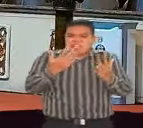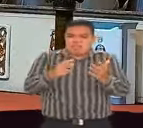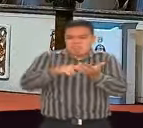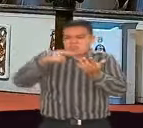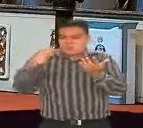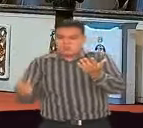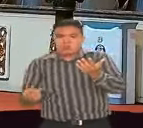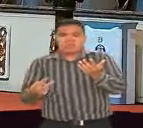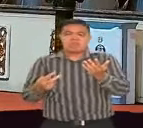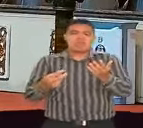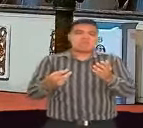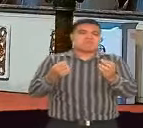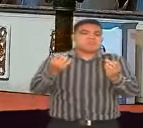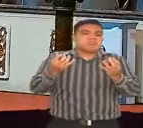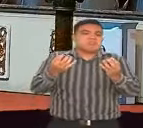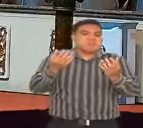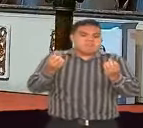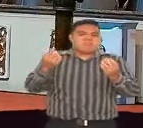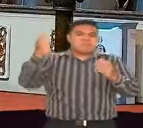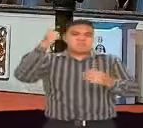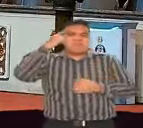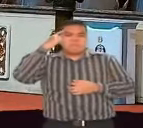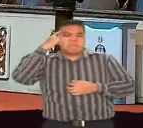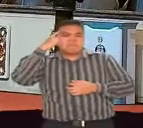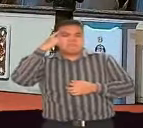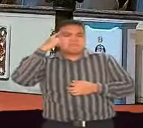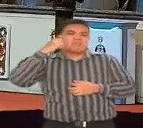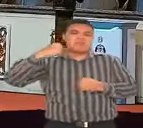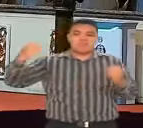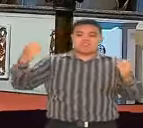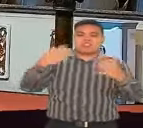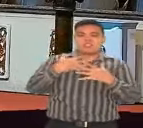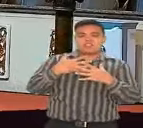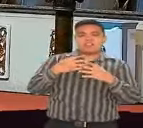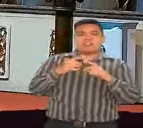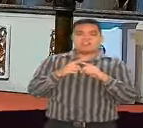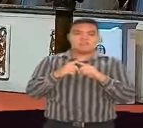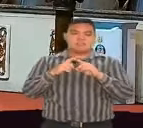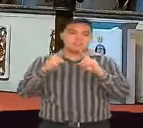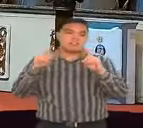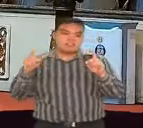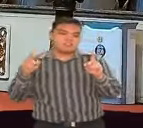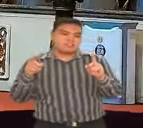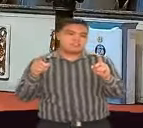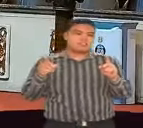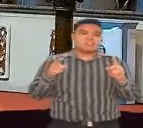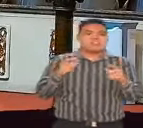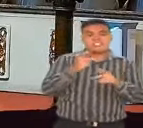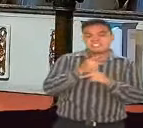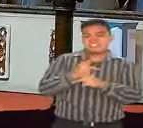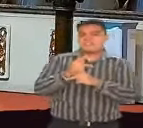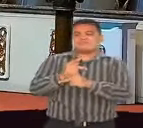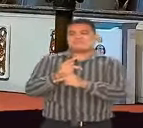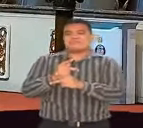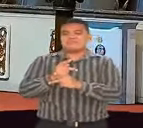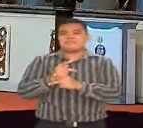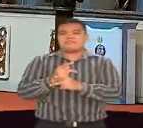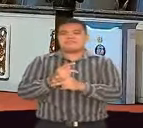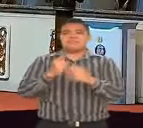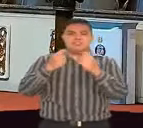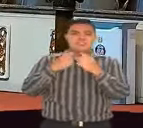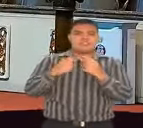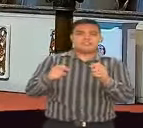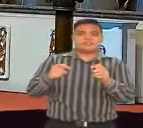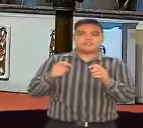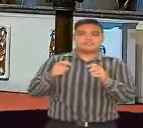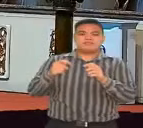ka. Daghan na kay kagunahuna. Nakuyawan na ka ba? But it's very safe though.